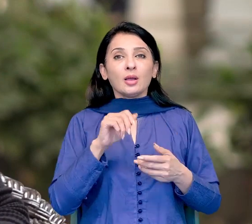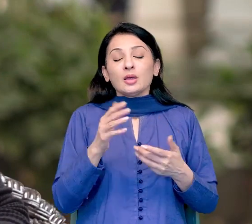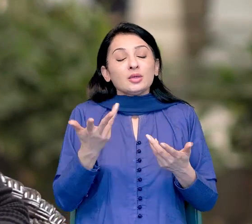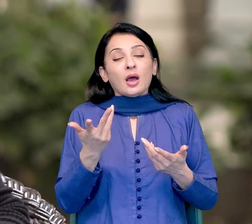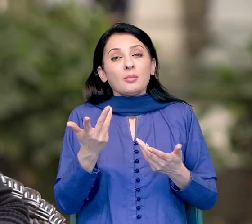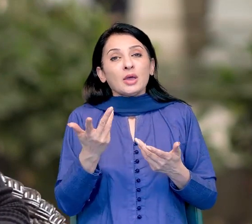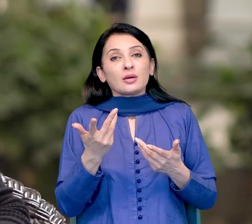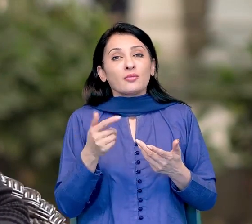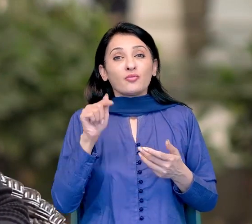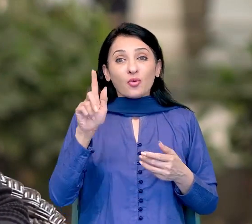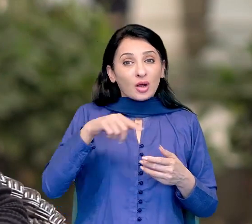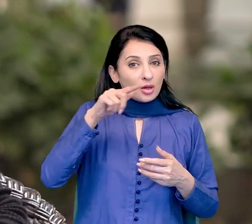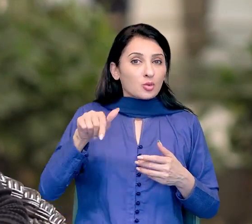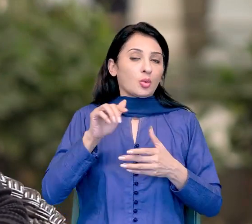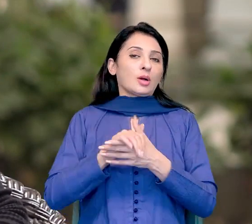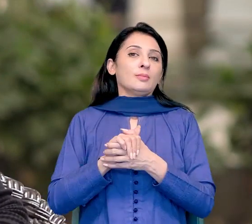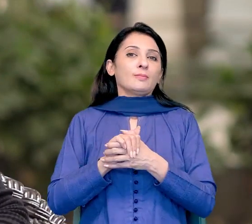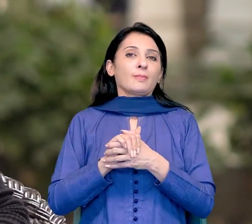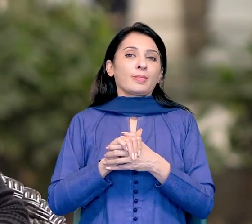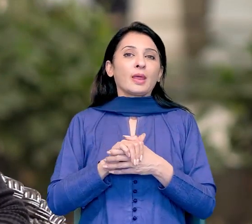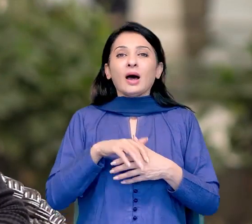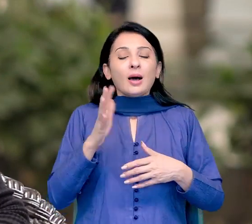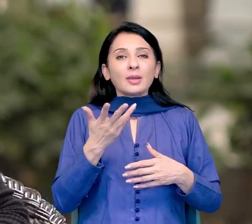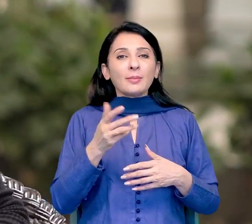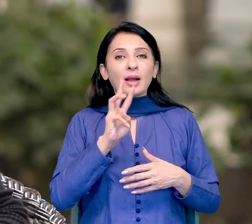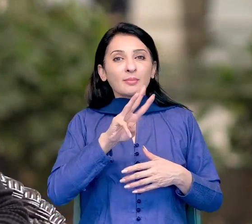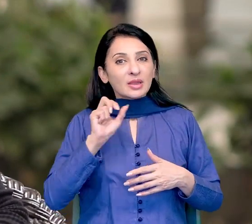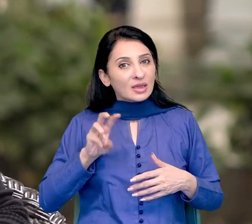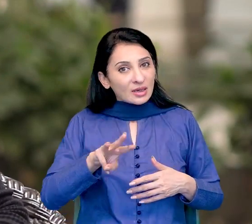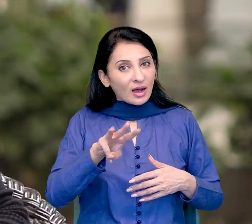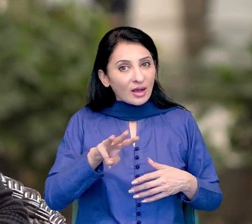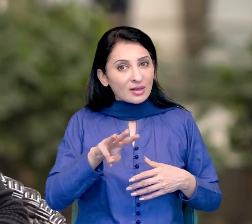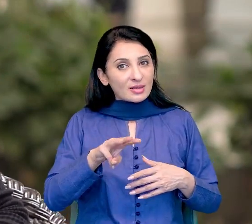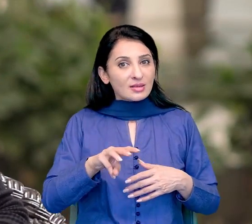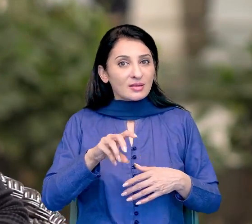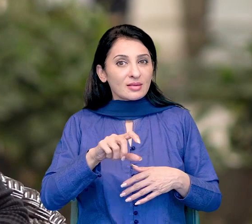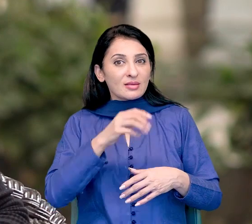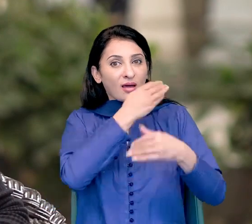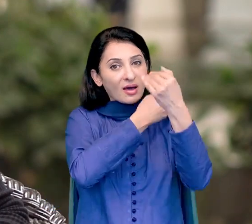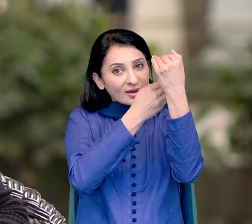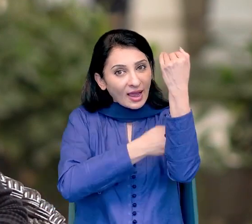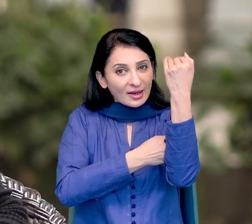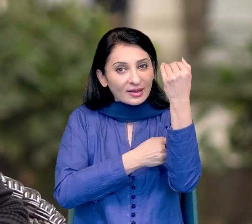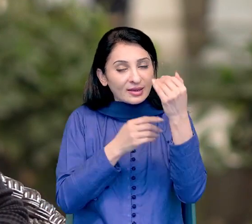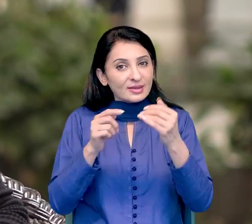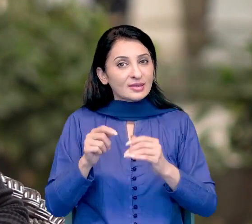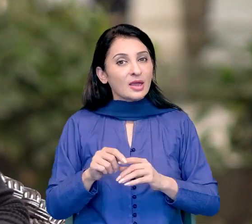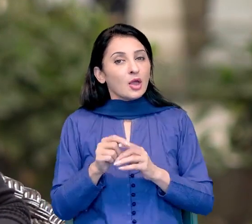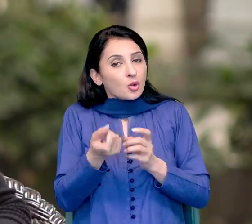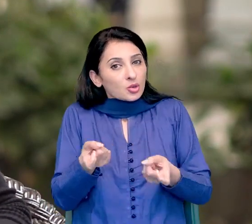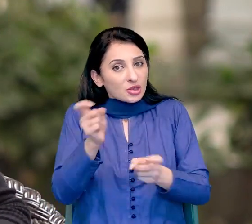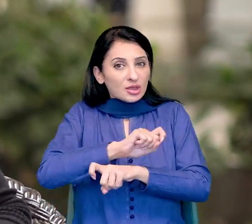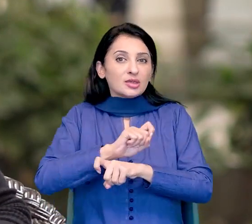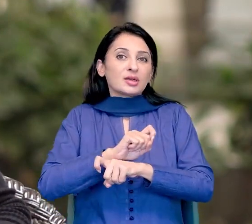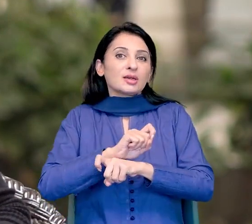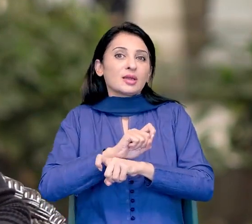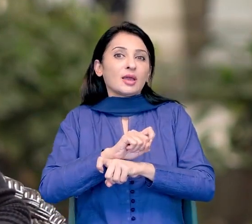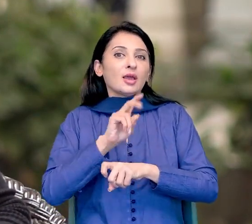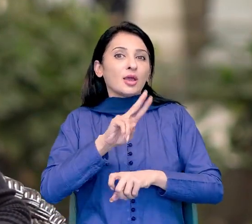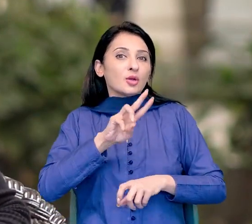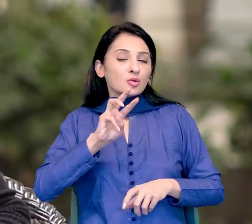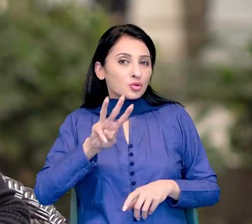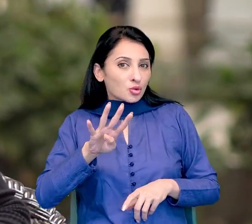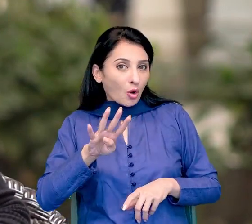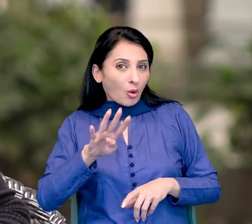3000 کیلریز سے 2400 کیلریز پہ آ جائیں, آپ کا وزن کم ہوگا اور وہ آپ سسٹین کر سکیں گے. تو اس لیے